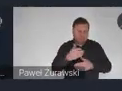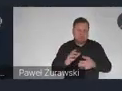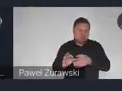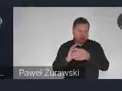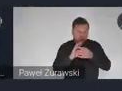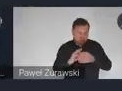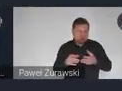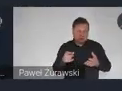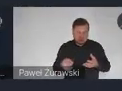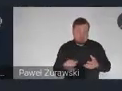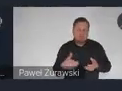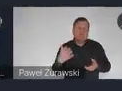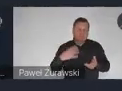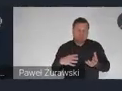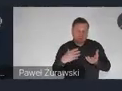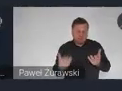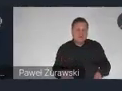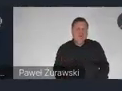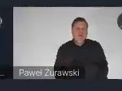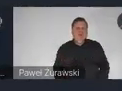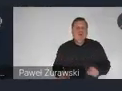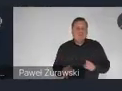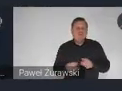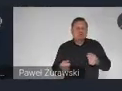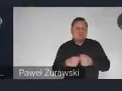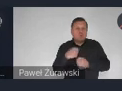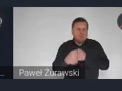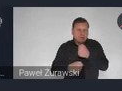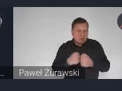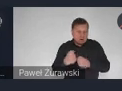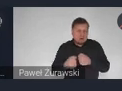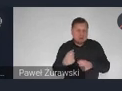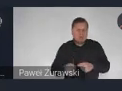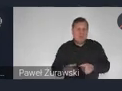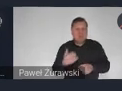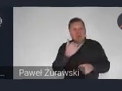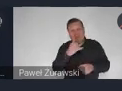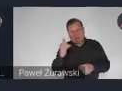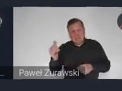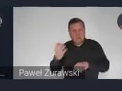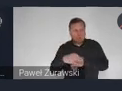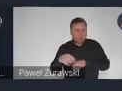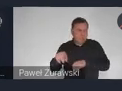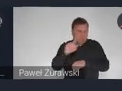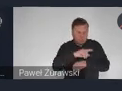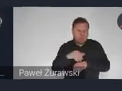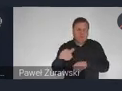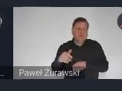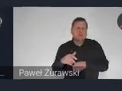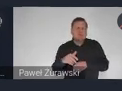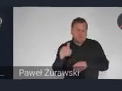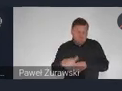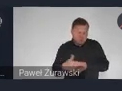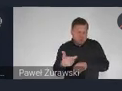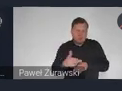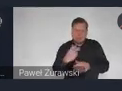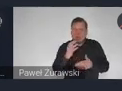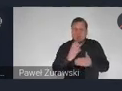a także podejmowanie współpracy z innymi podmiotami nie tylko właśnie